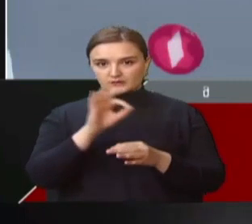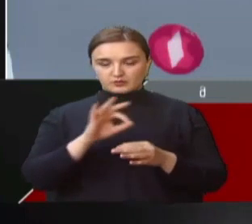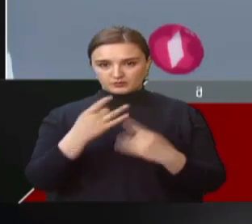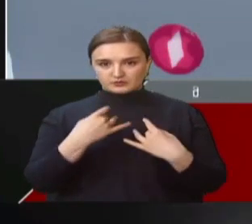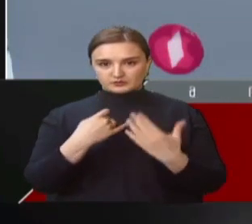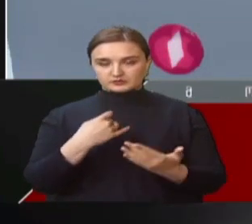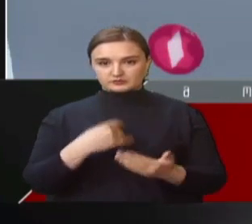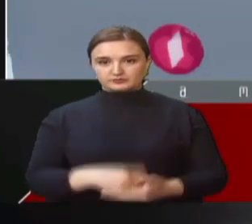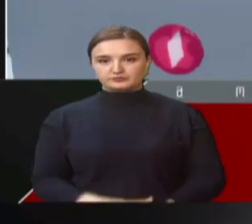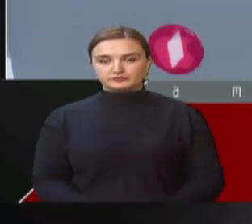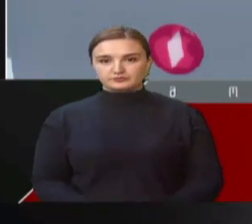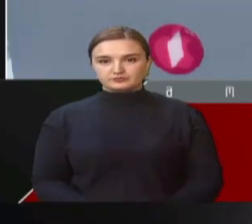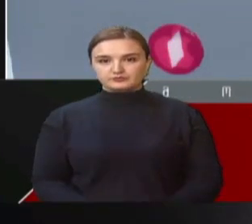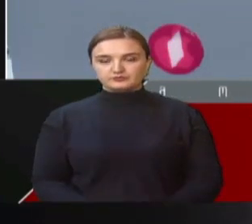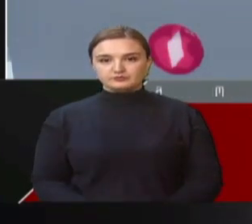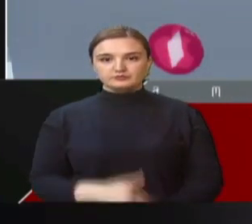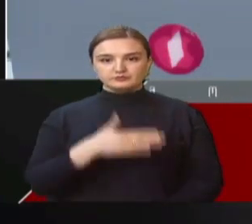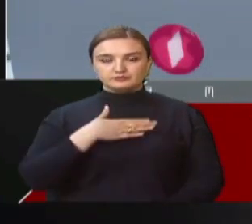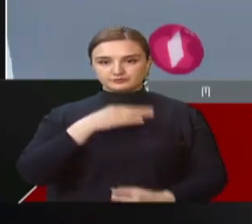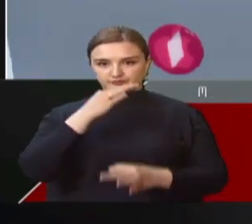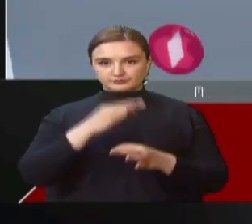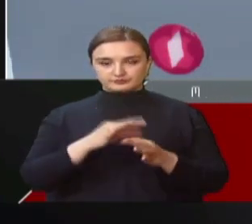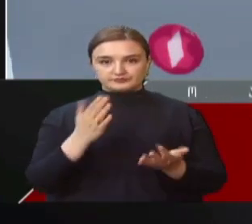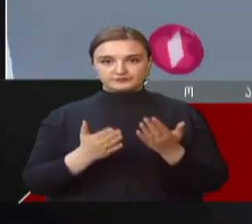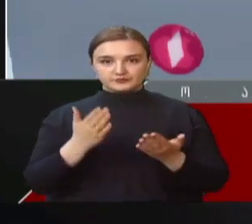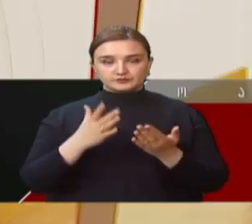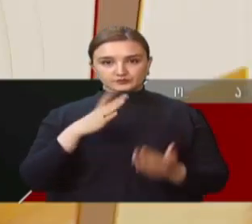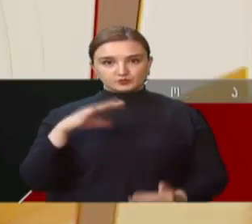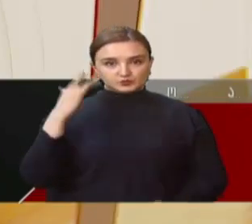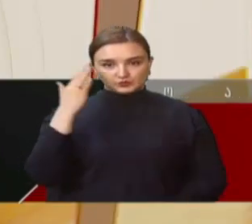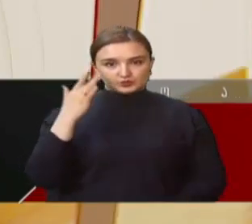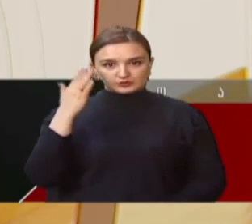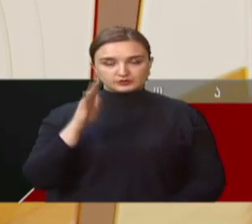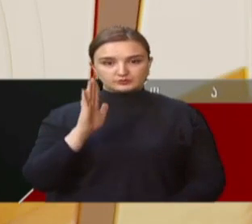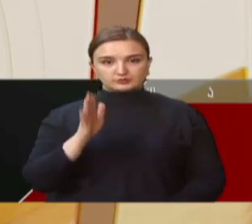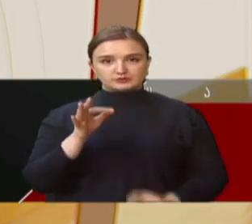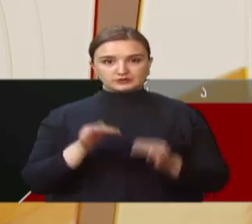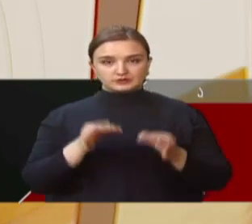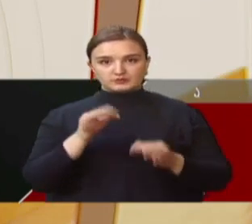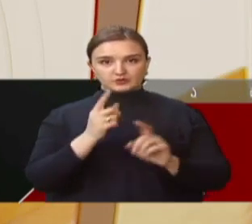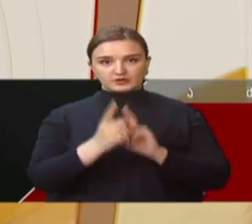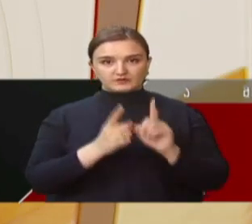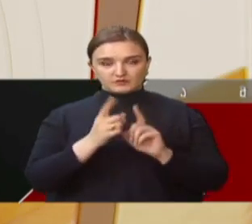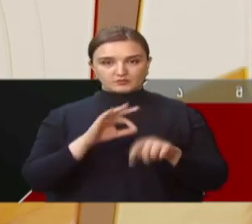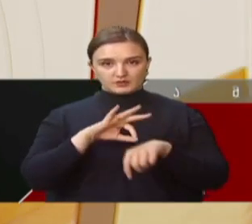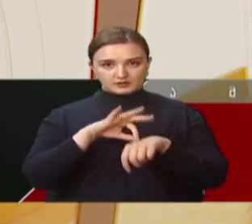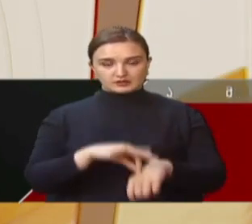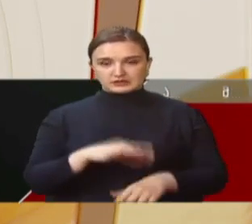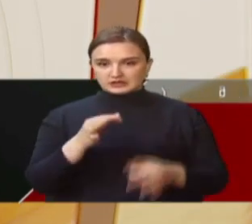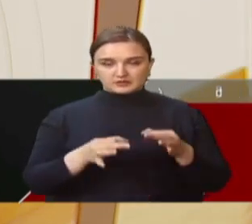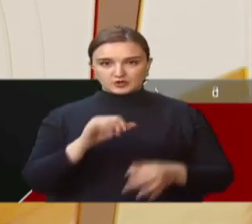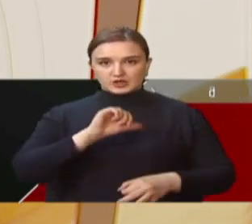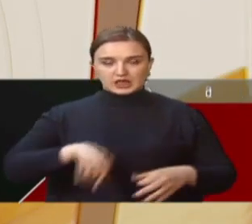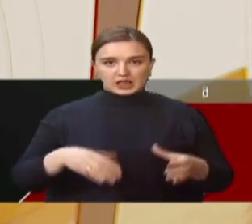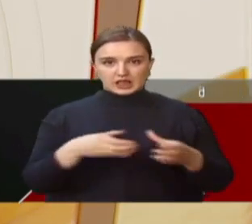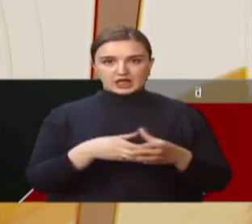chemse getqo chem pasukhisgeloba aris rom tu kartuli otsneba gaatarebs sasamartlo reformas da sasamartlo ar ikneba